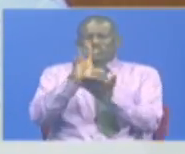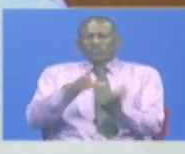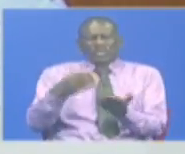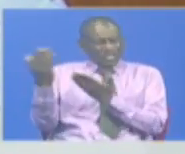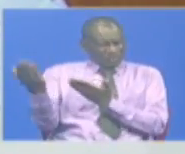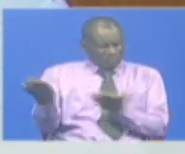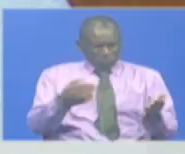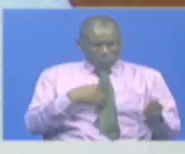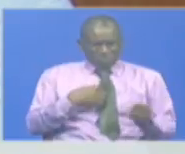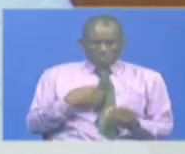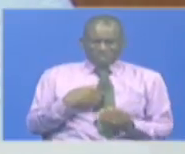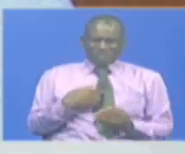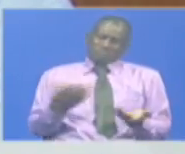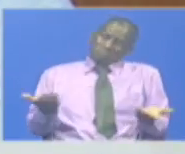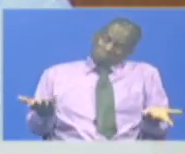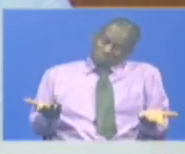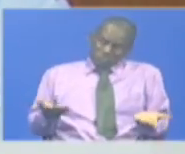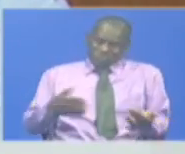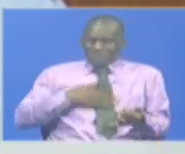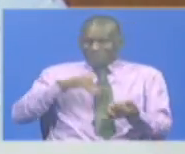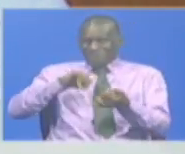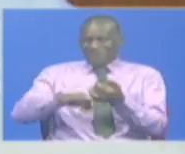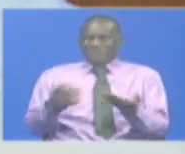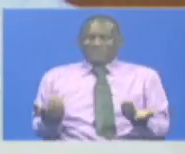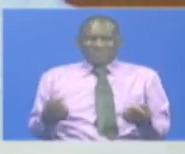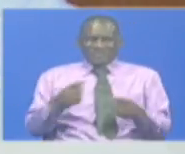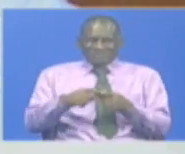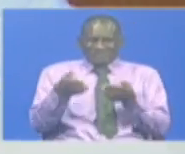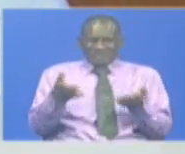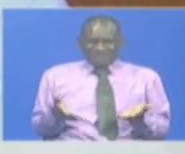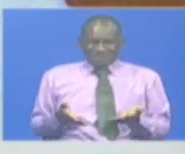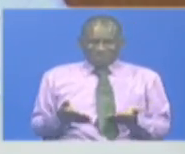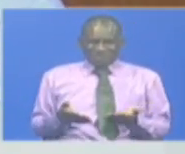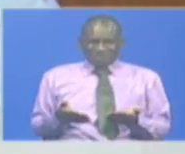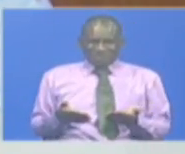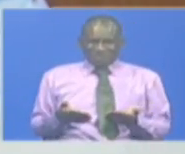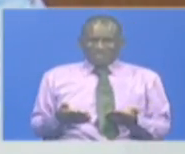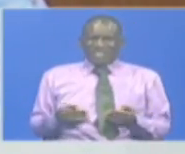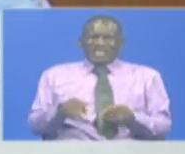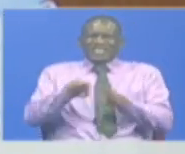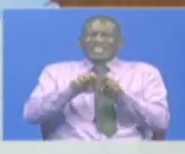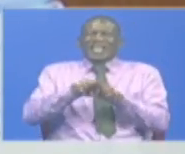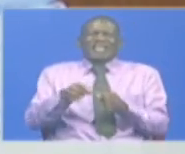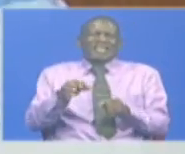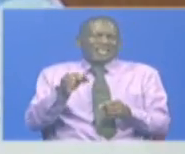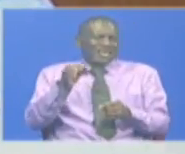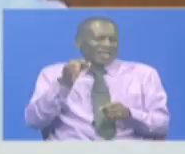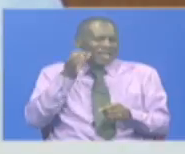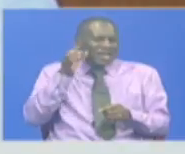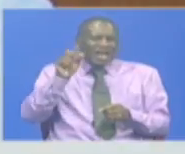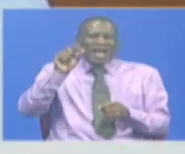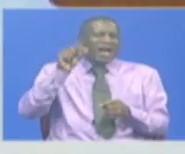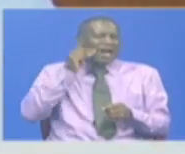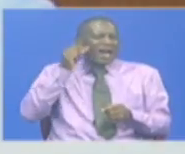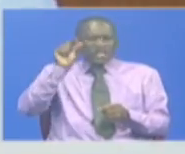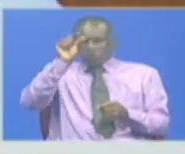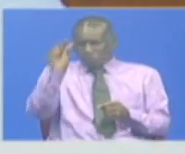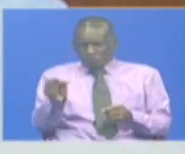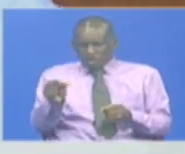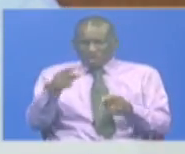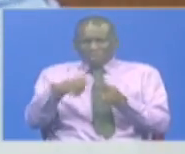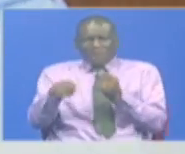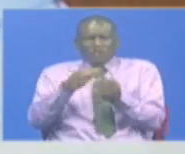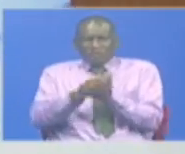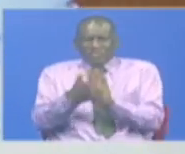honeymoon. But now na honeymoon minus other things eh. Because we're not at a spacing eh.